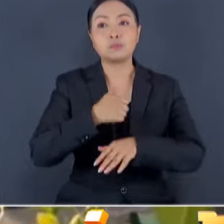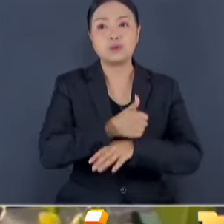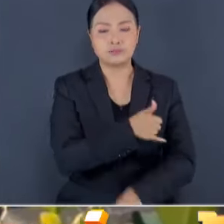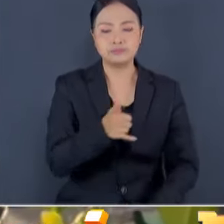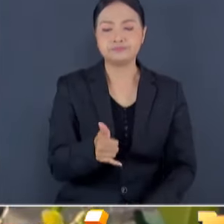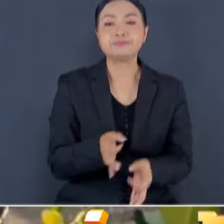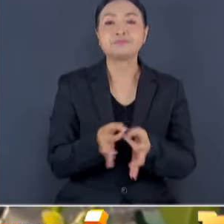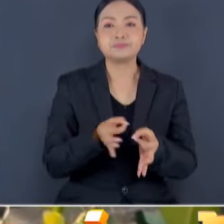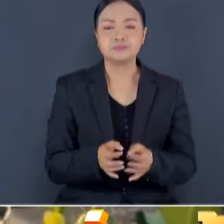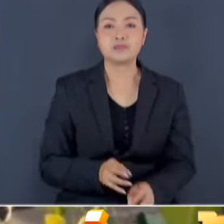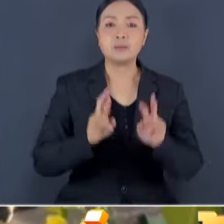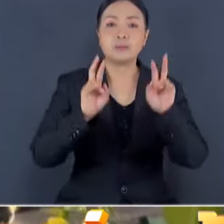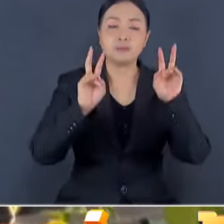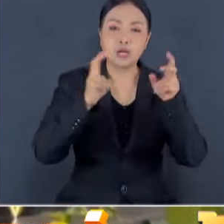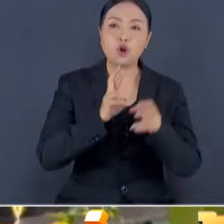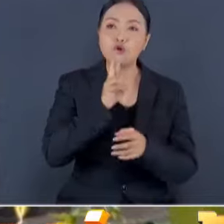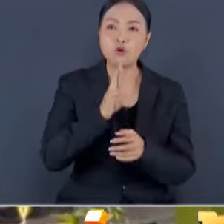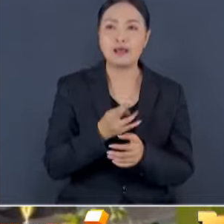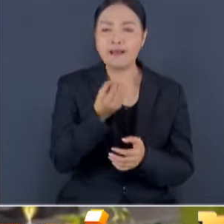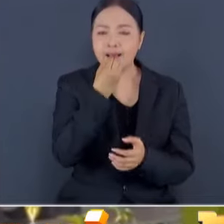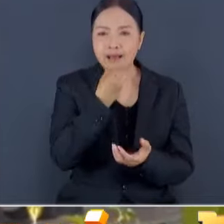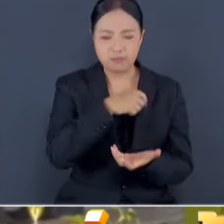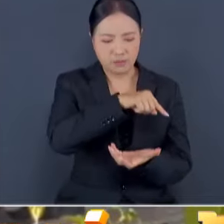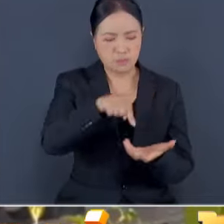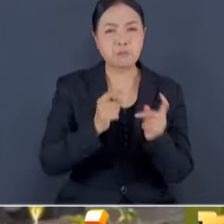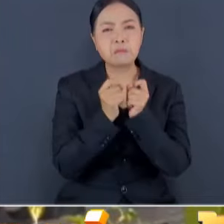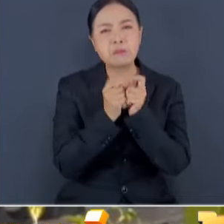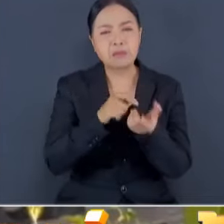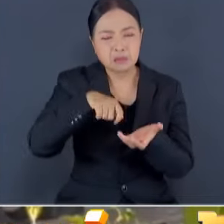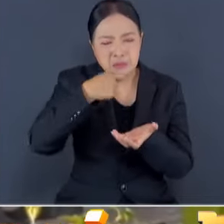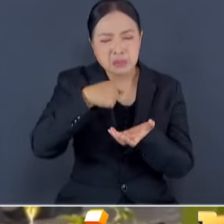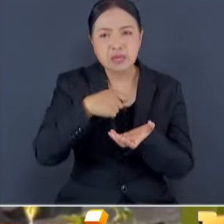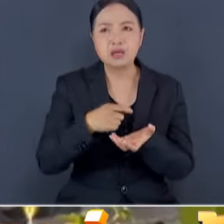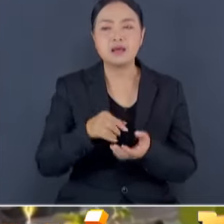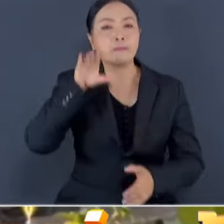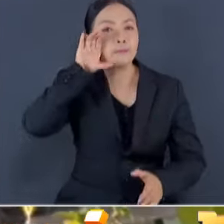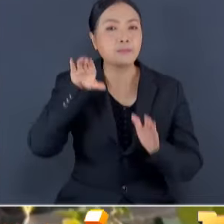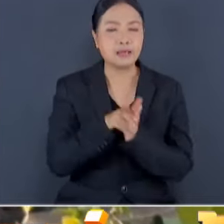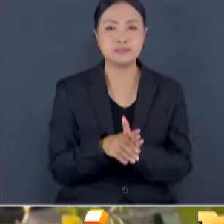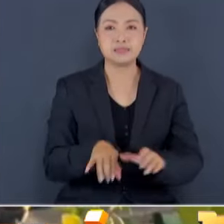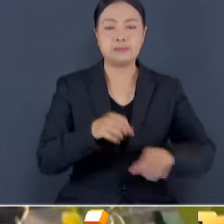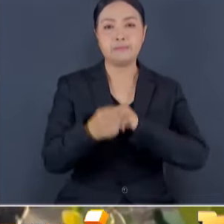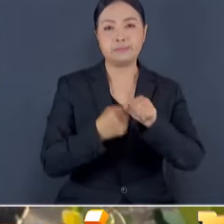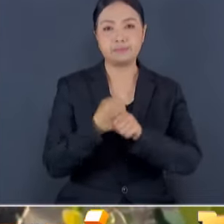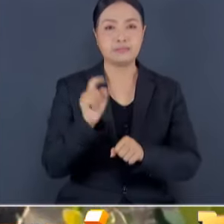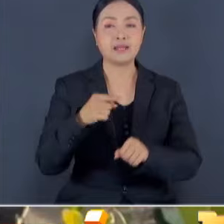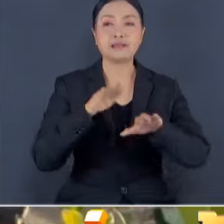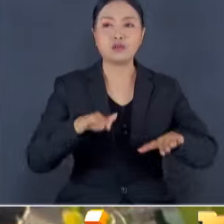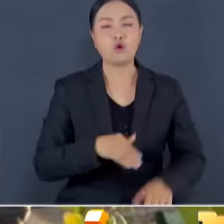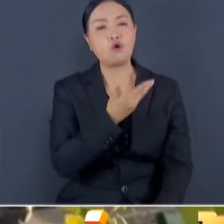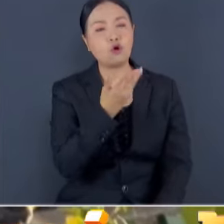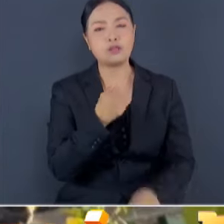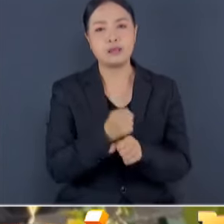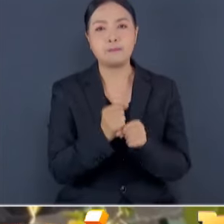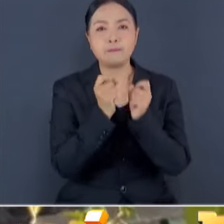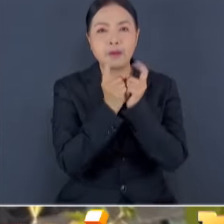เหมือนกันบอกว่าคือประเด็นร้องเรียนว่าอาหารกลางวันเนี่ยให้เด็กกินแต่บะหมี่กึ่งเสร็จรูปเป็นภาพวันที่โรงเรียนมีการจัดงานปีใหม่เด็กๆเนี่ยร้องขอให้